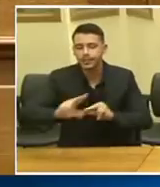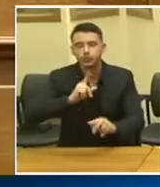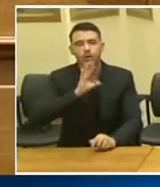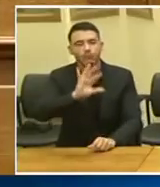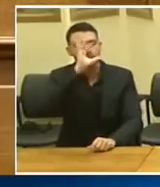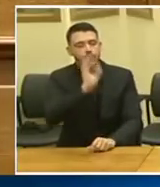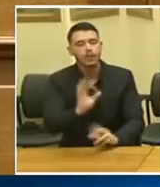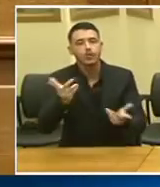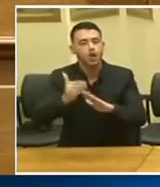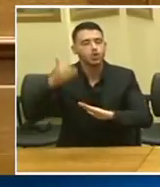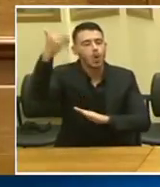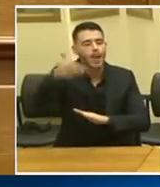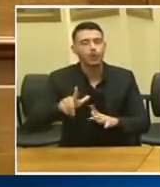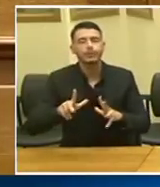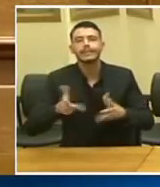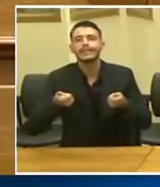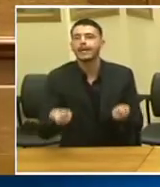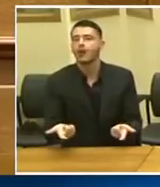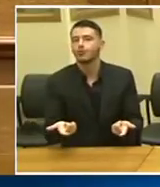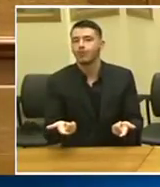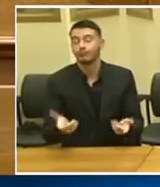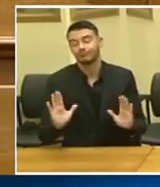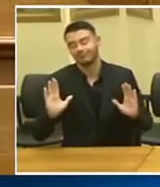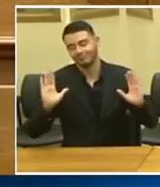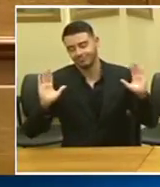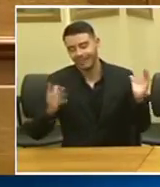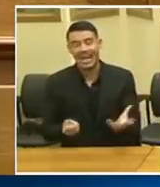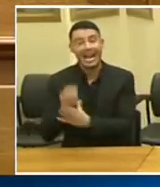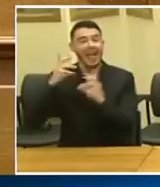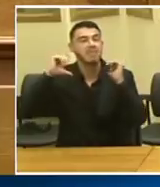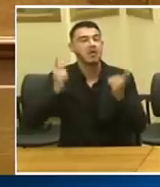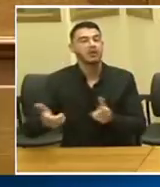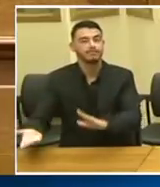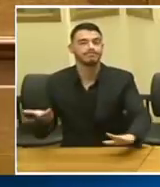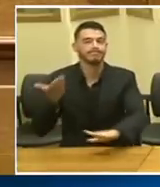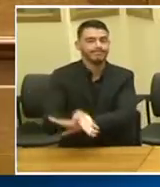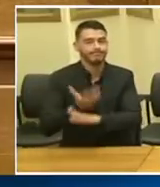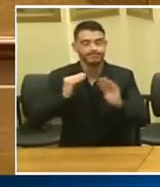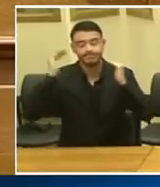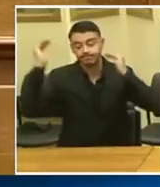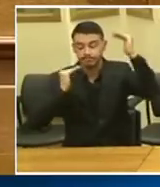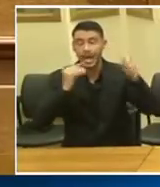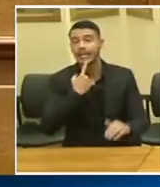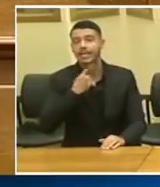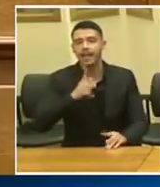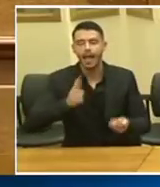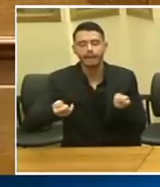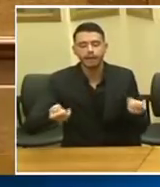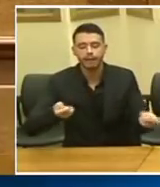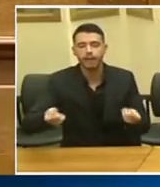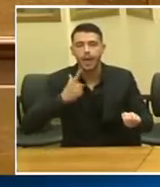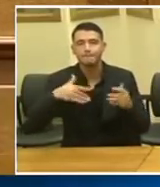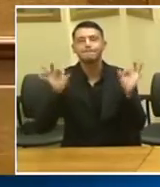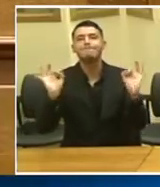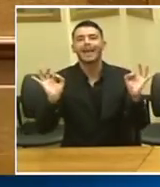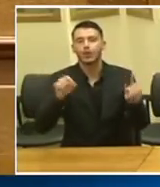να κάνουμε στο μέλλον. Όμως όχι. Η αξιωματική αντιπολίτευση καταθέτει μια πρόταση μορφής, γιατί λέει οι χειρισμοί μας στο Μακεδονικό ήταν η σταγόνα που